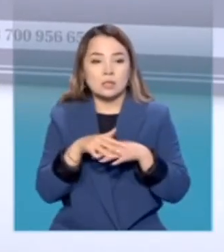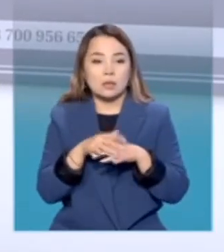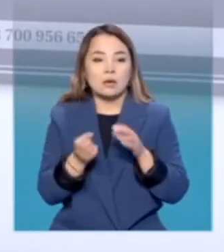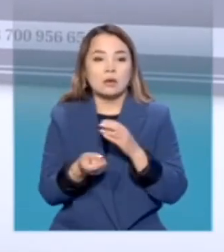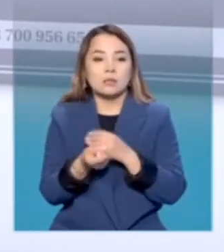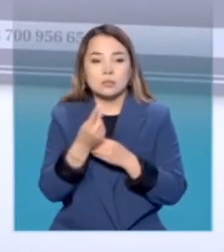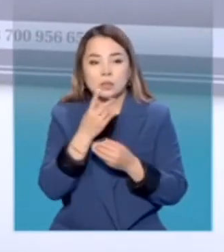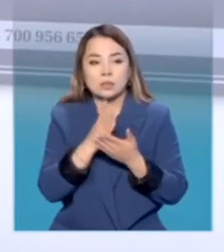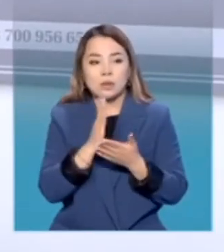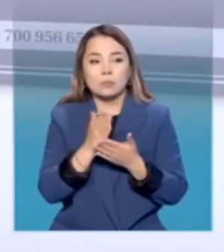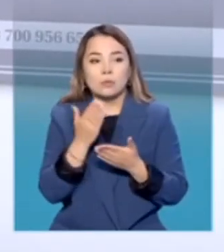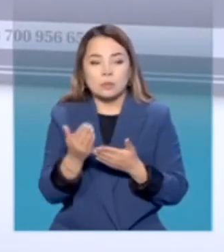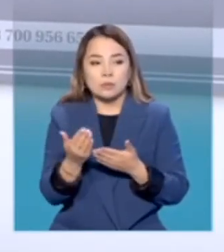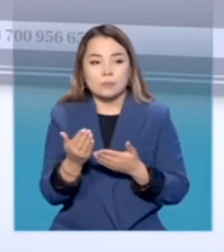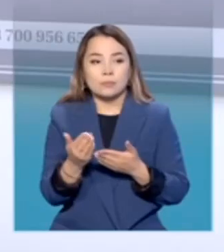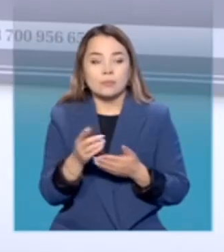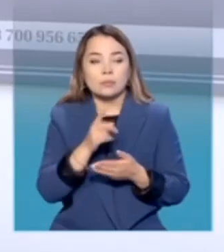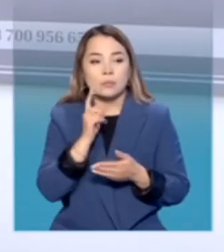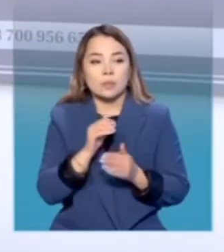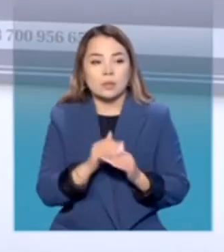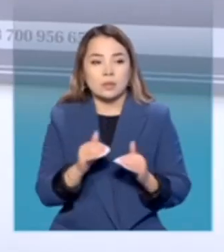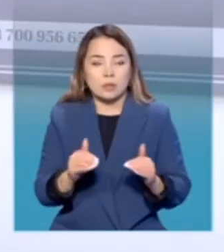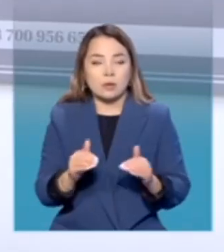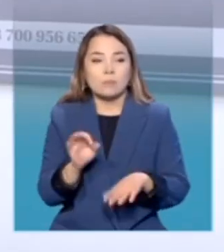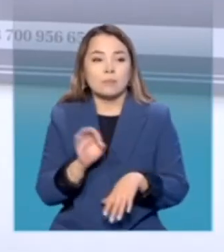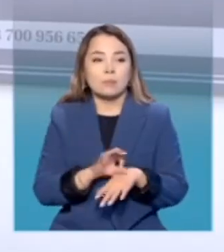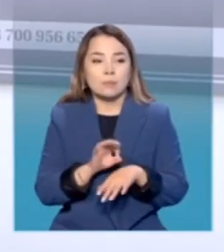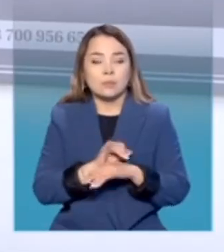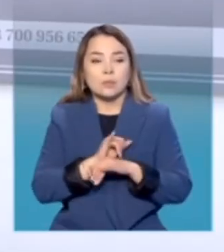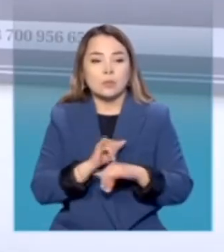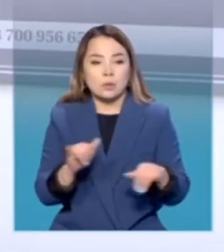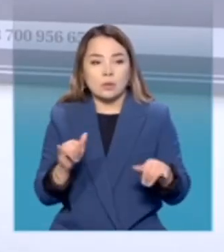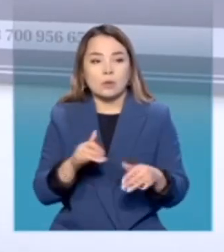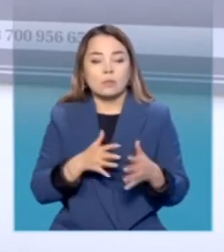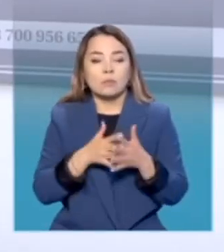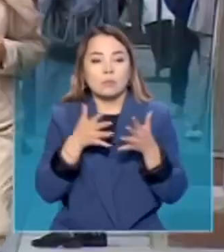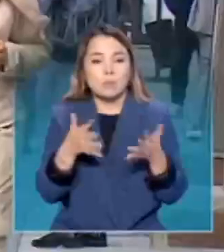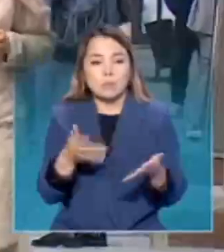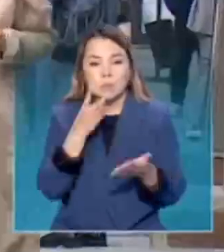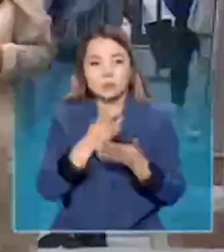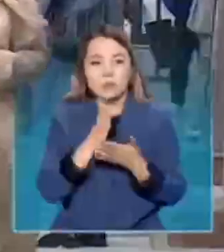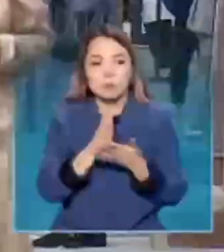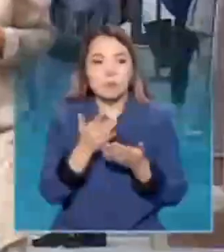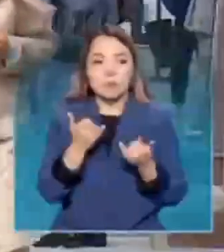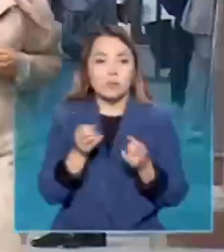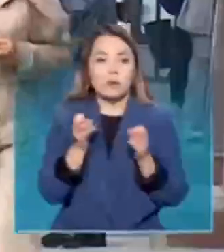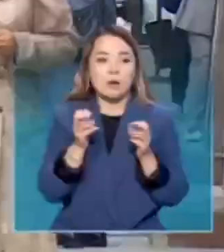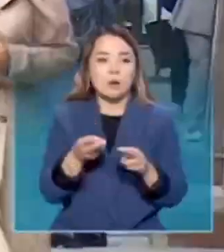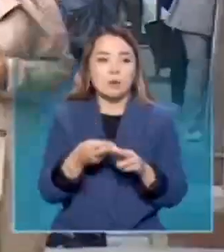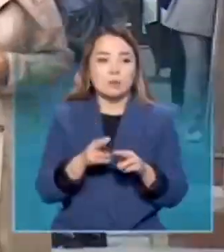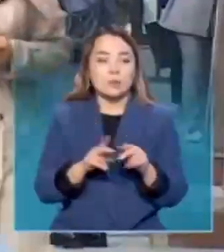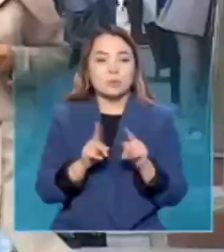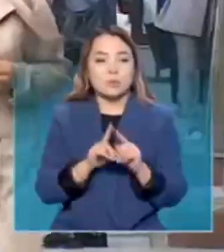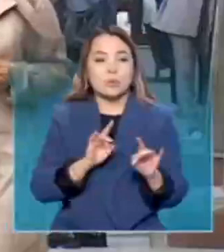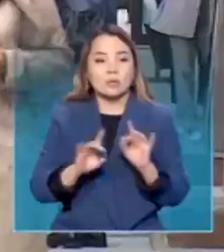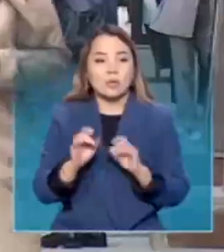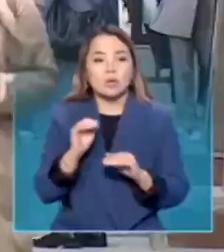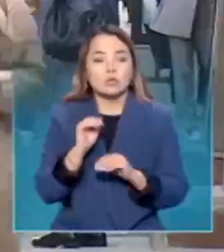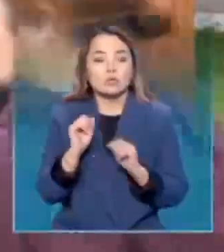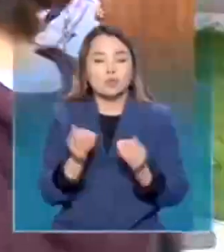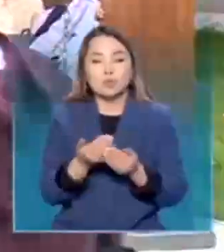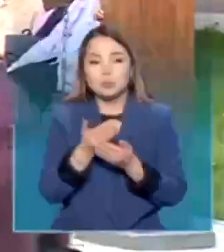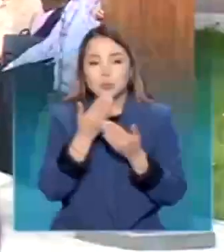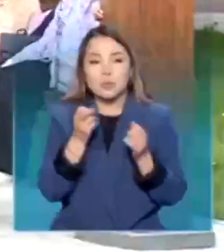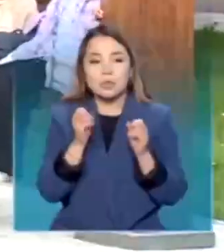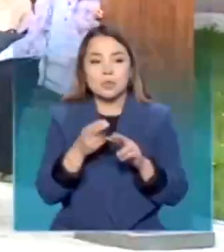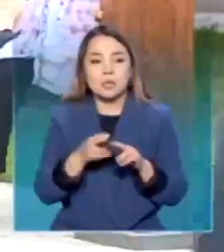тудырып, жас өспірімдерде рак қазір өте белең алып жатыр. Бірақ бұл қауіпті өнімнің жарнамасына шектеу жоқ, өйткені